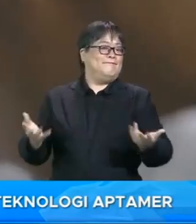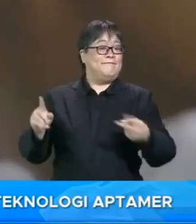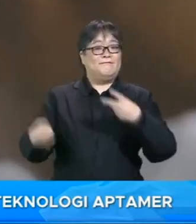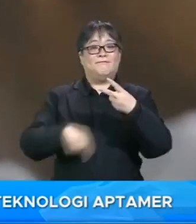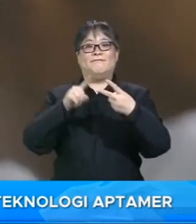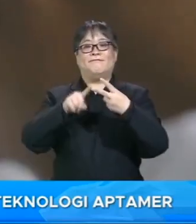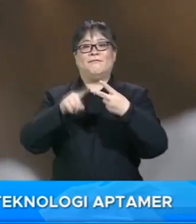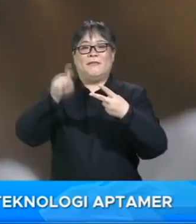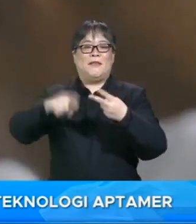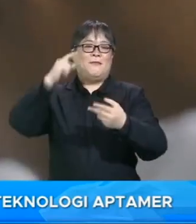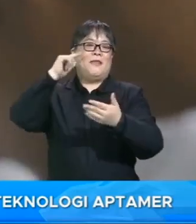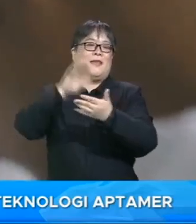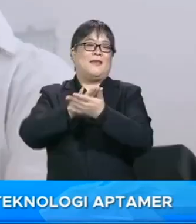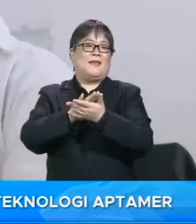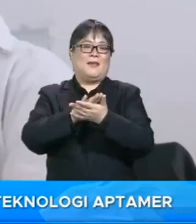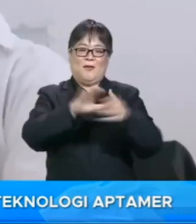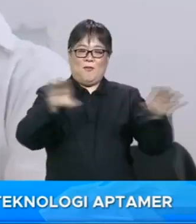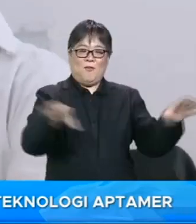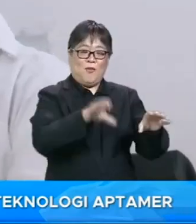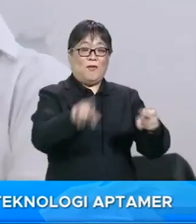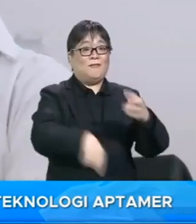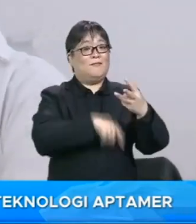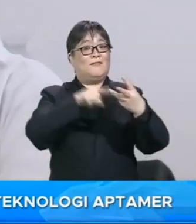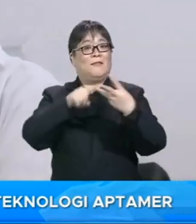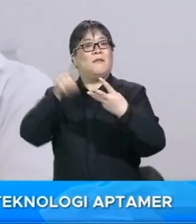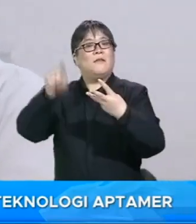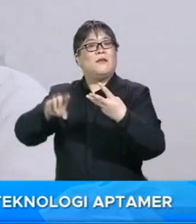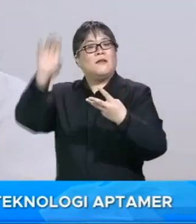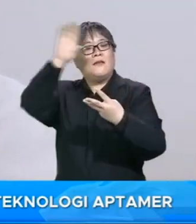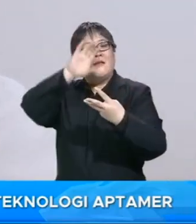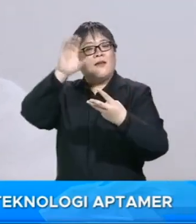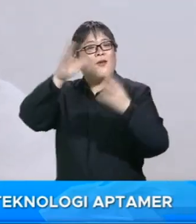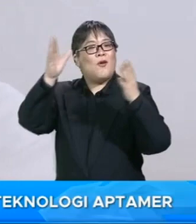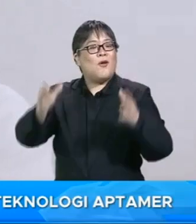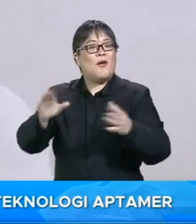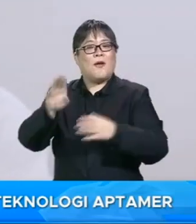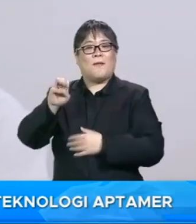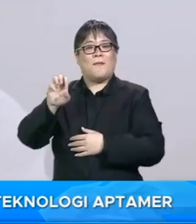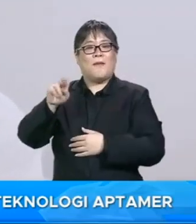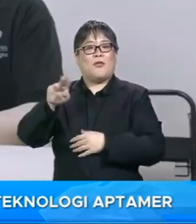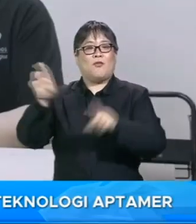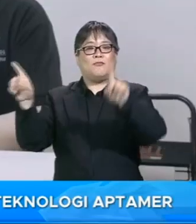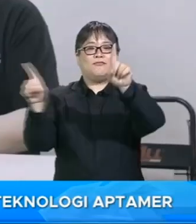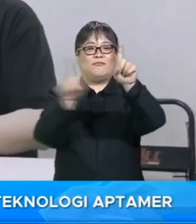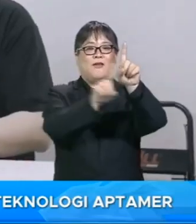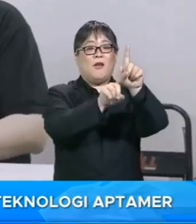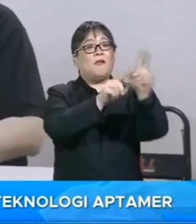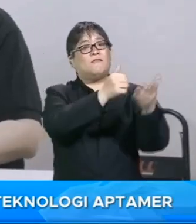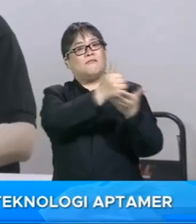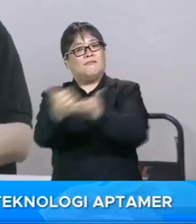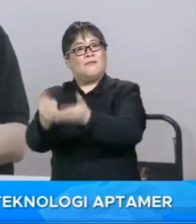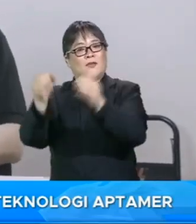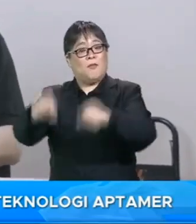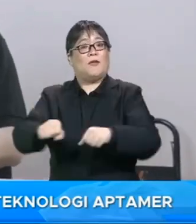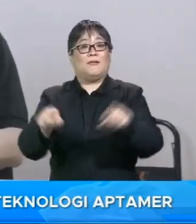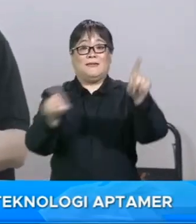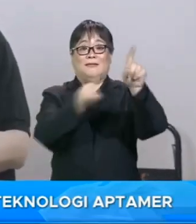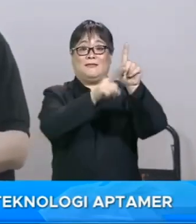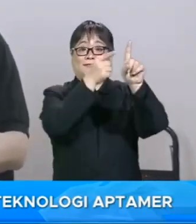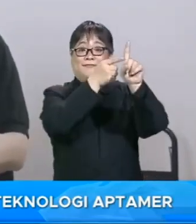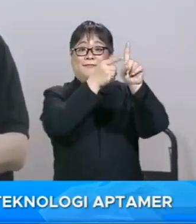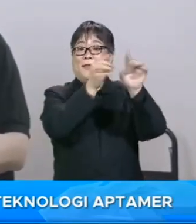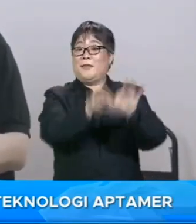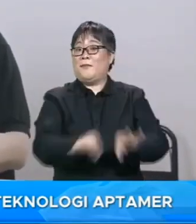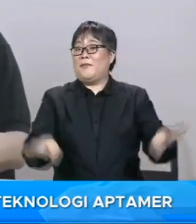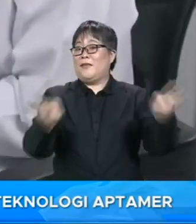kena percaya kepada apa yang dibuat. Dan ketiga tu kena cari orang yang mentor yang dapat membantu. Dan mentor tu penting sebab